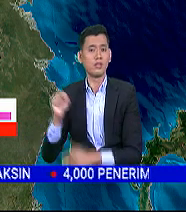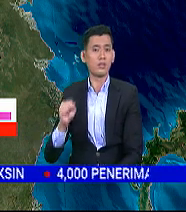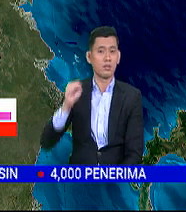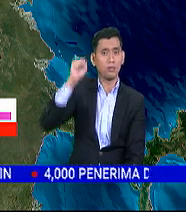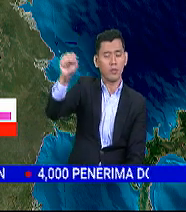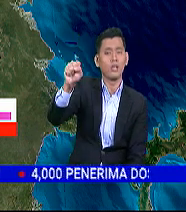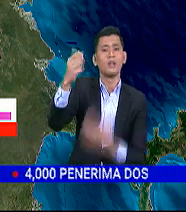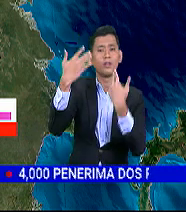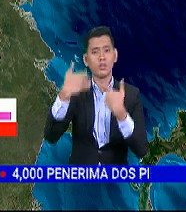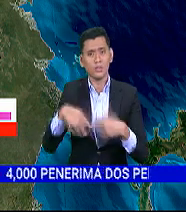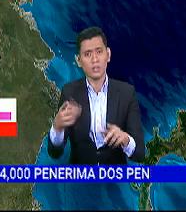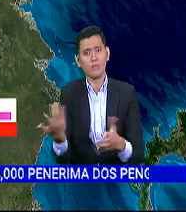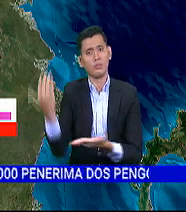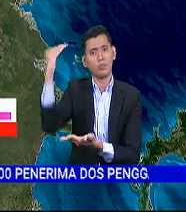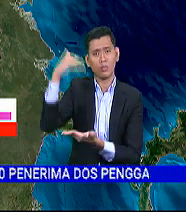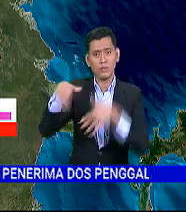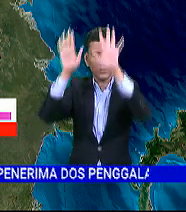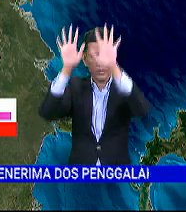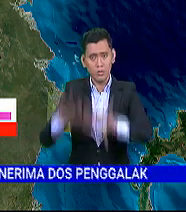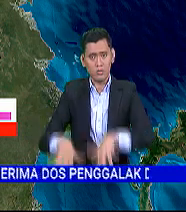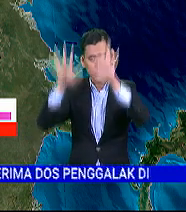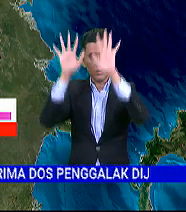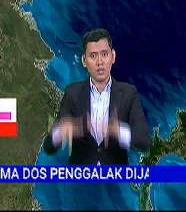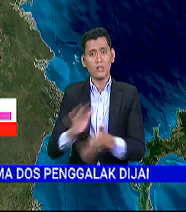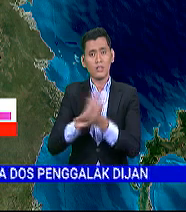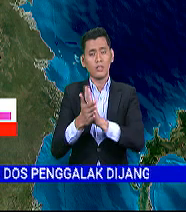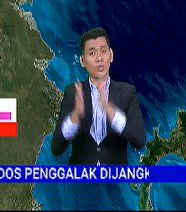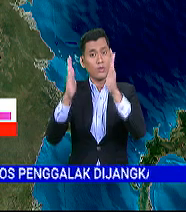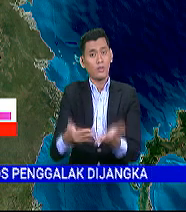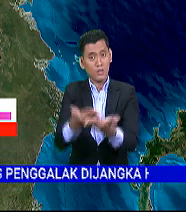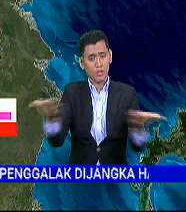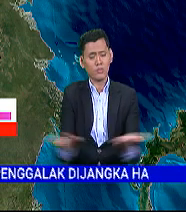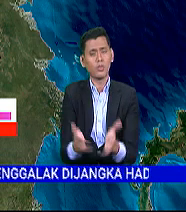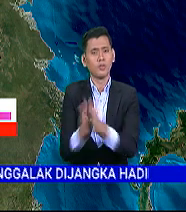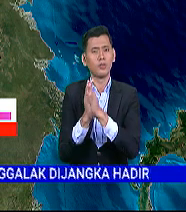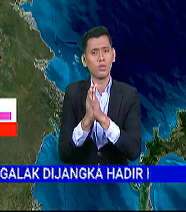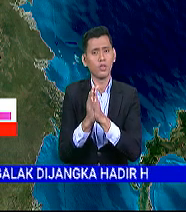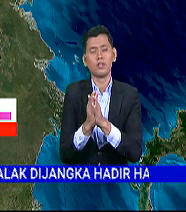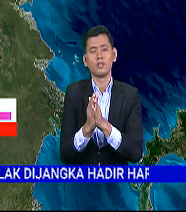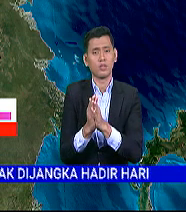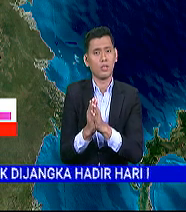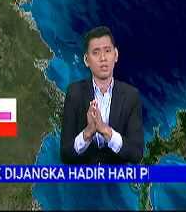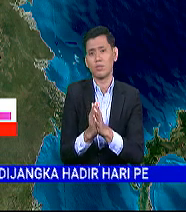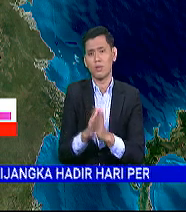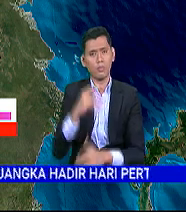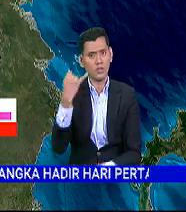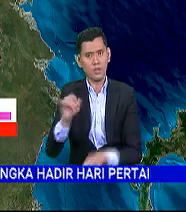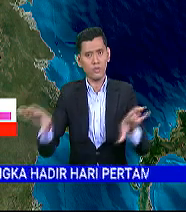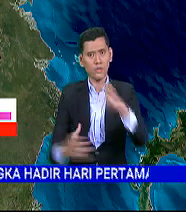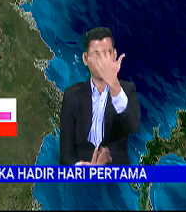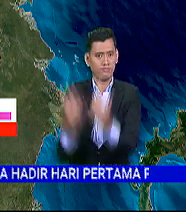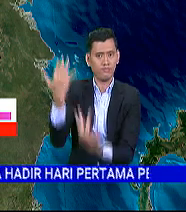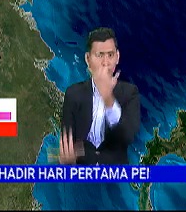Sabah telah mengalami pengurangan taburan hujan. Justeru orang awam diminta untuk tidak melakukan pembakaran